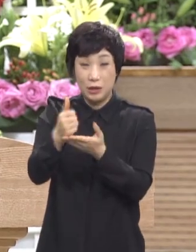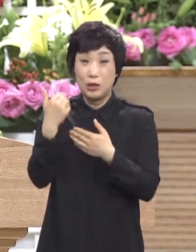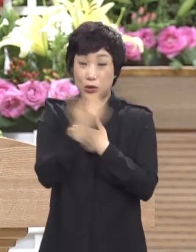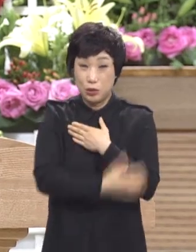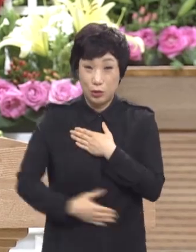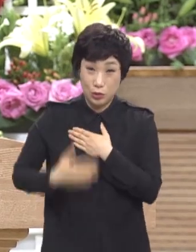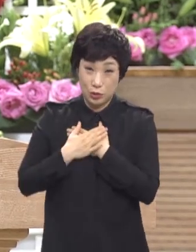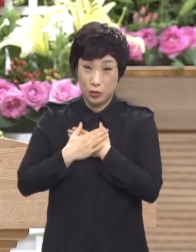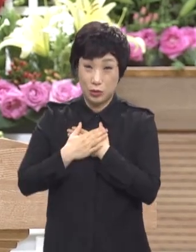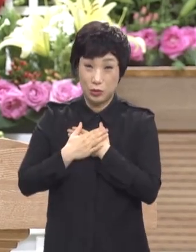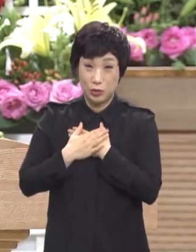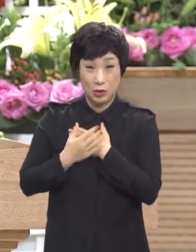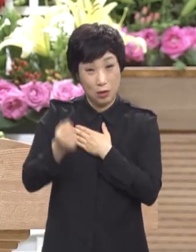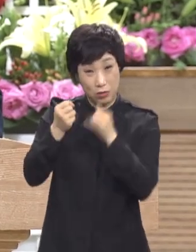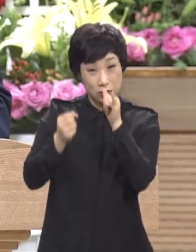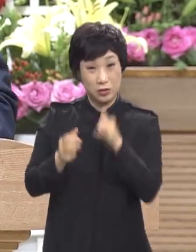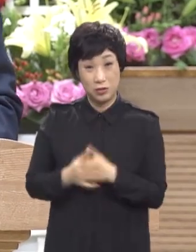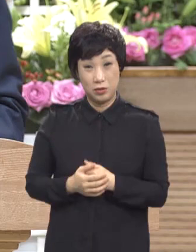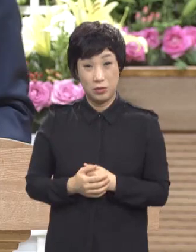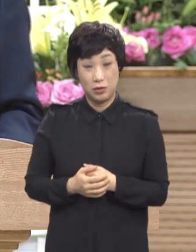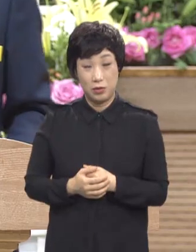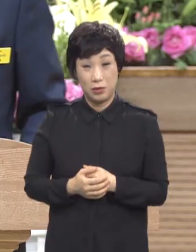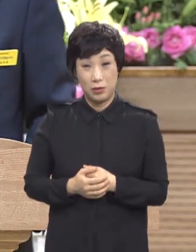육신을 입으셨으니